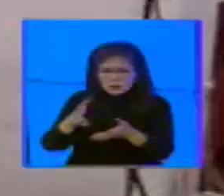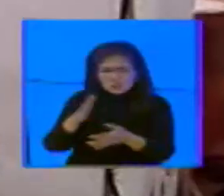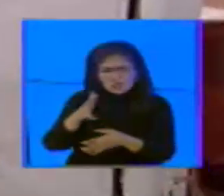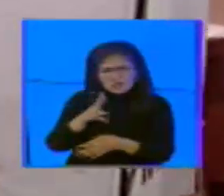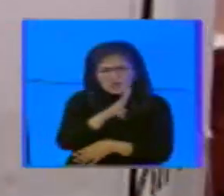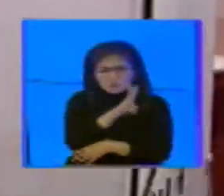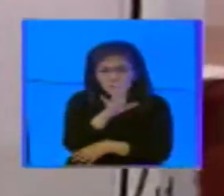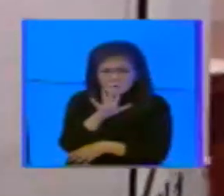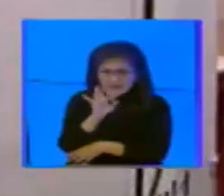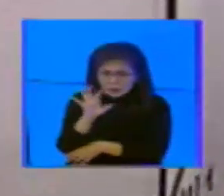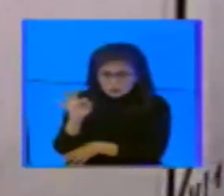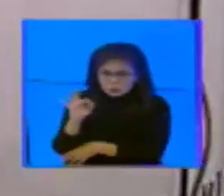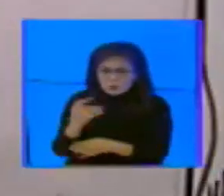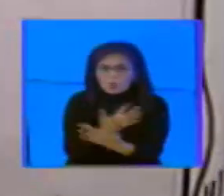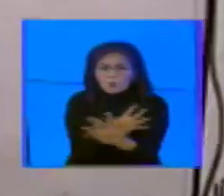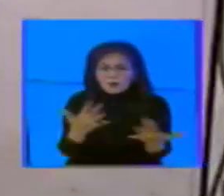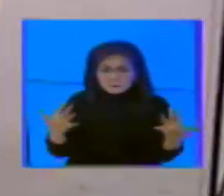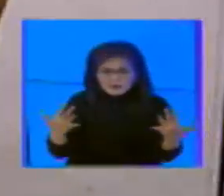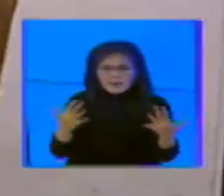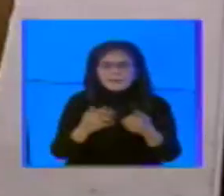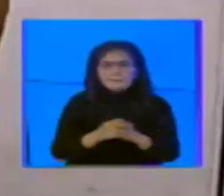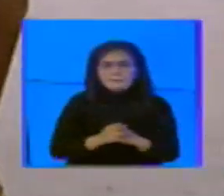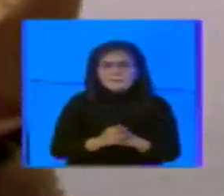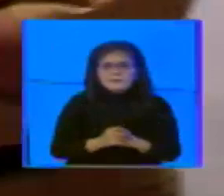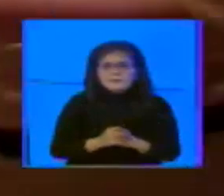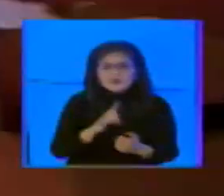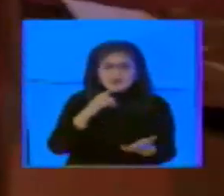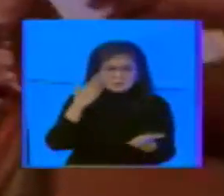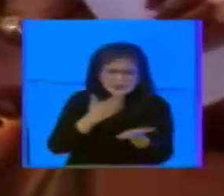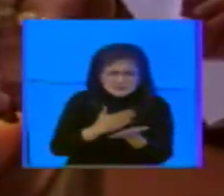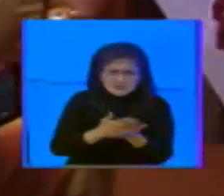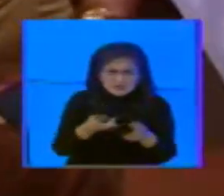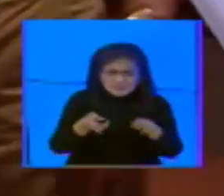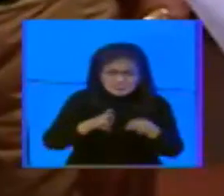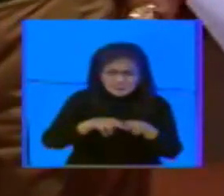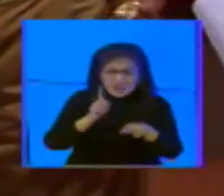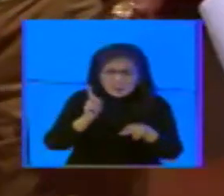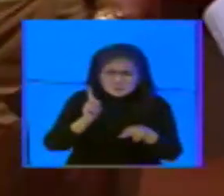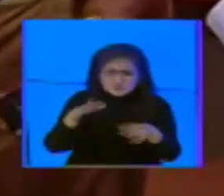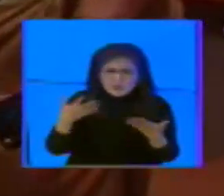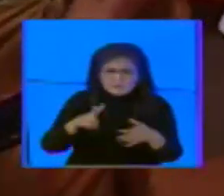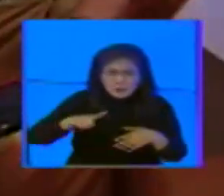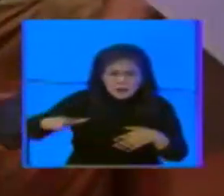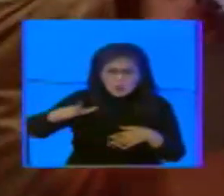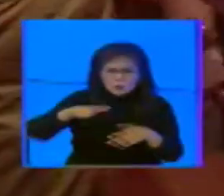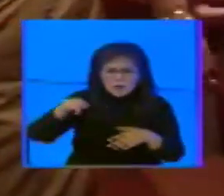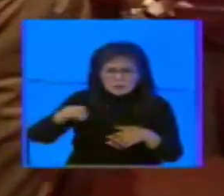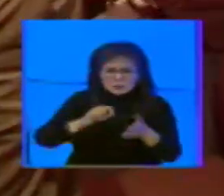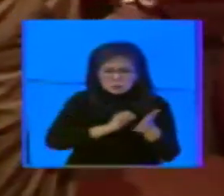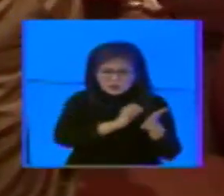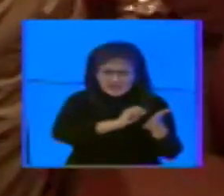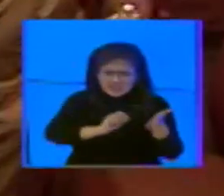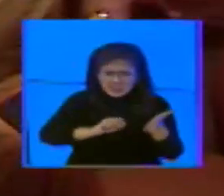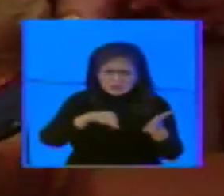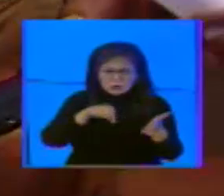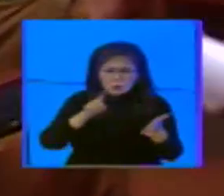warga yang berhak menerima. Dan dipastikan akan bertambah dikarenakan sampai saat ini pihak kelurahan masih mencatat ada sebagian warga